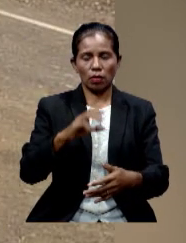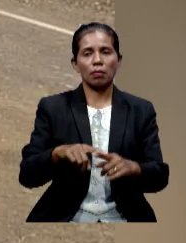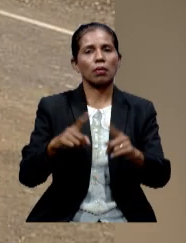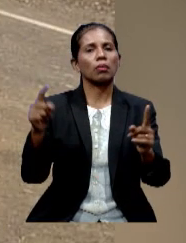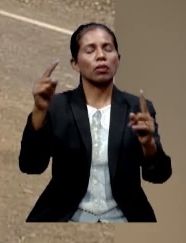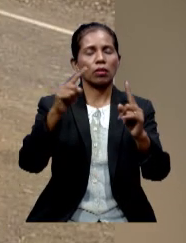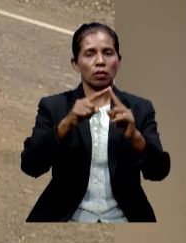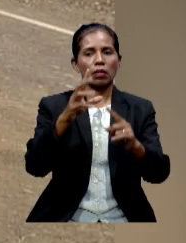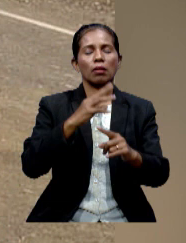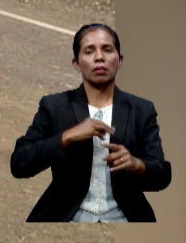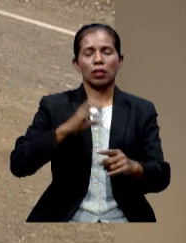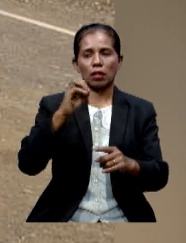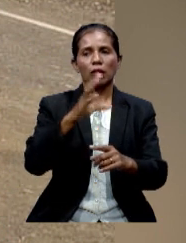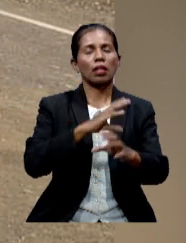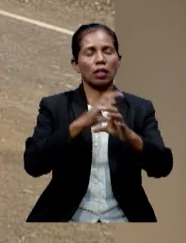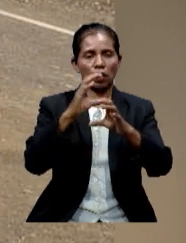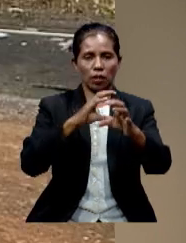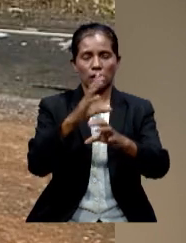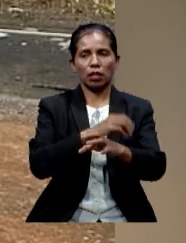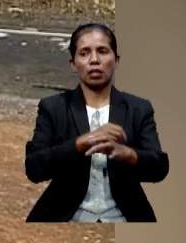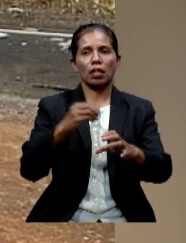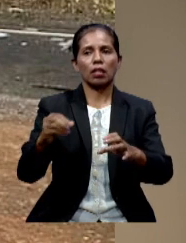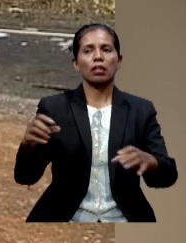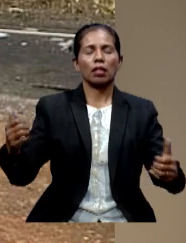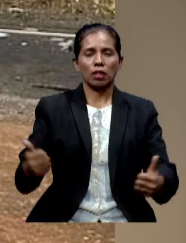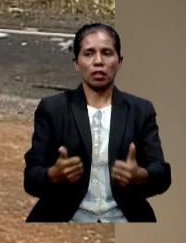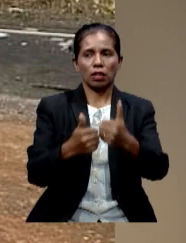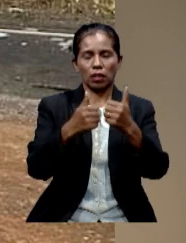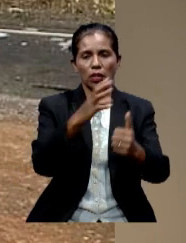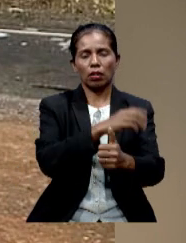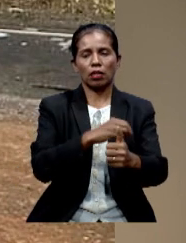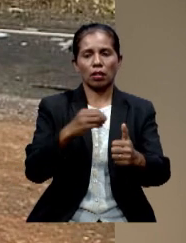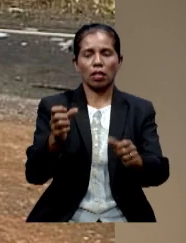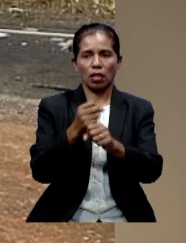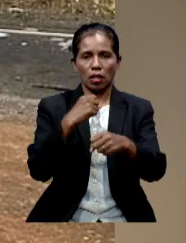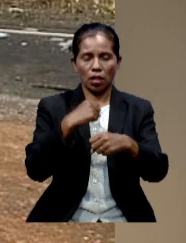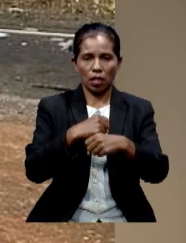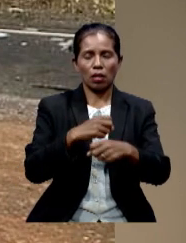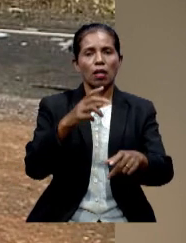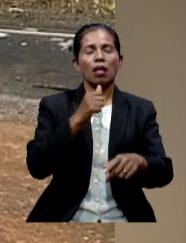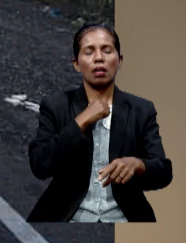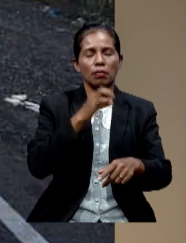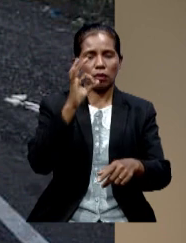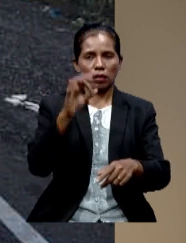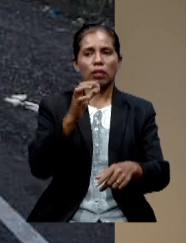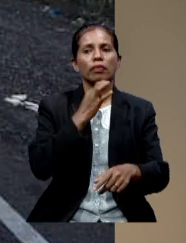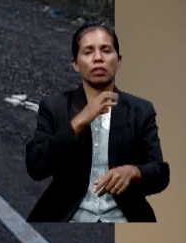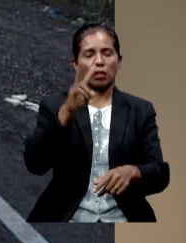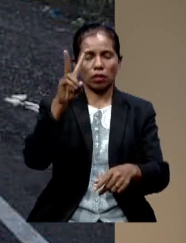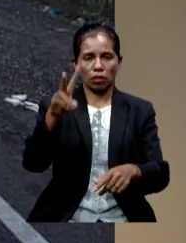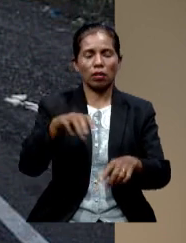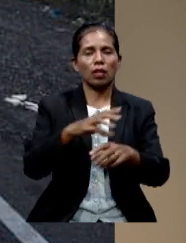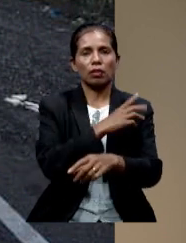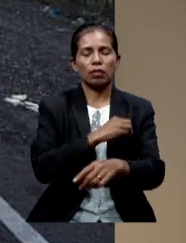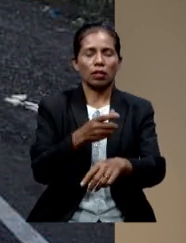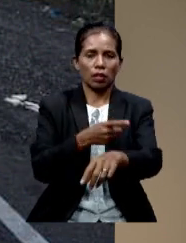ia area Metinaru kareta ho marka Prado hetang asidenti honune resulta amu nain ida ho frater nain rua kane grave ia